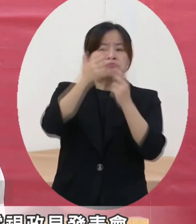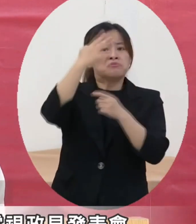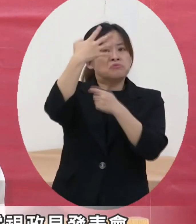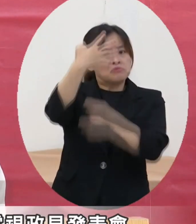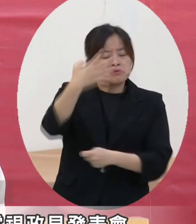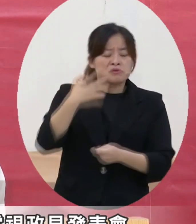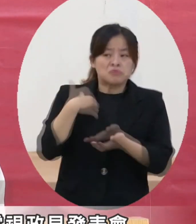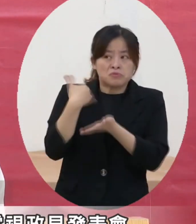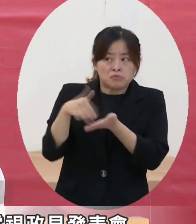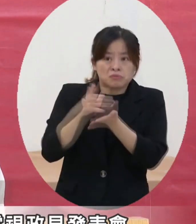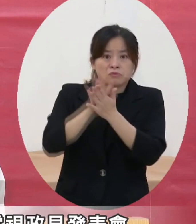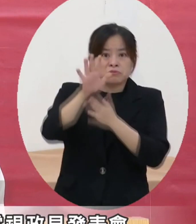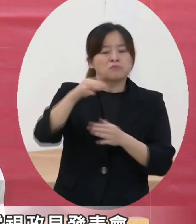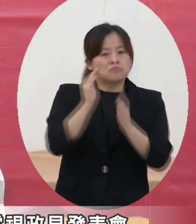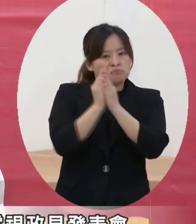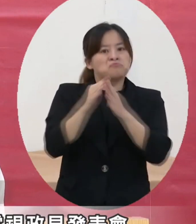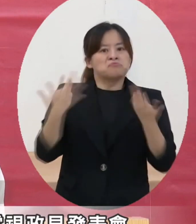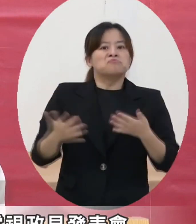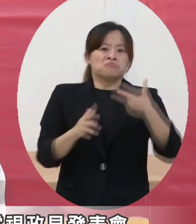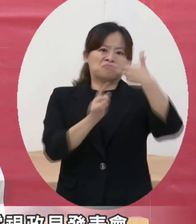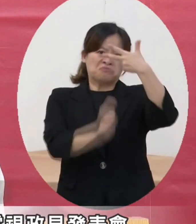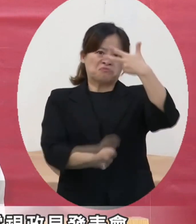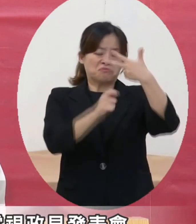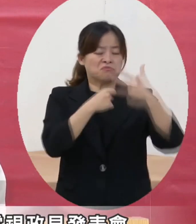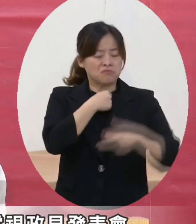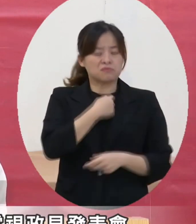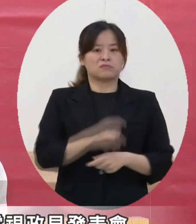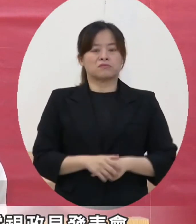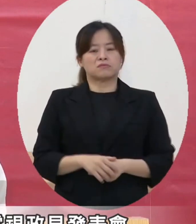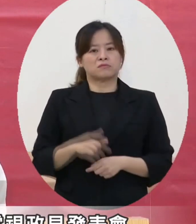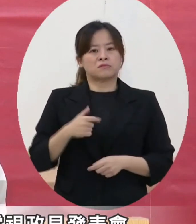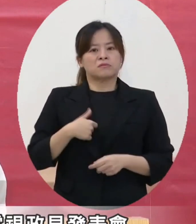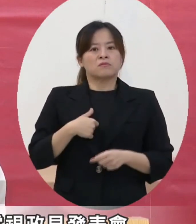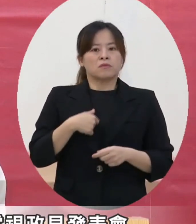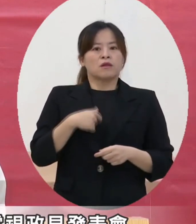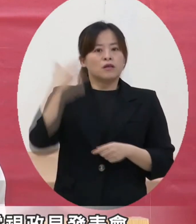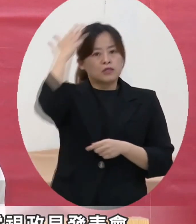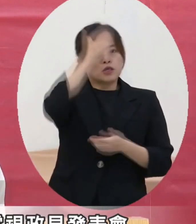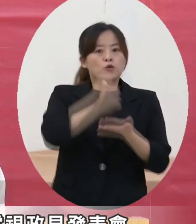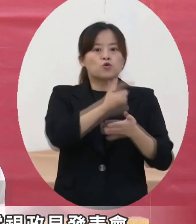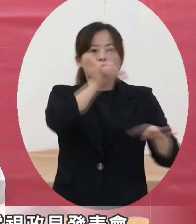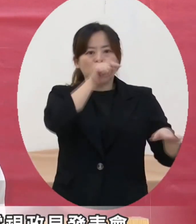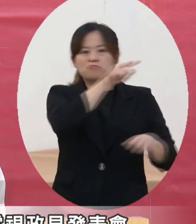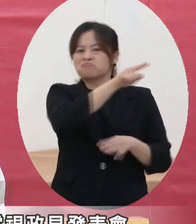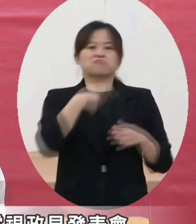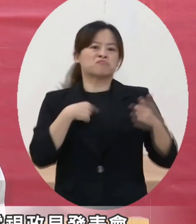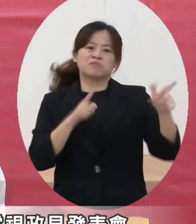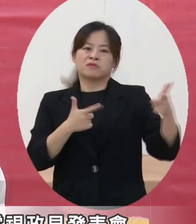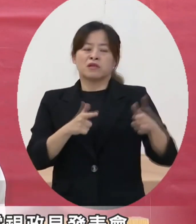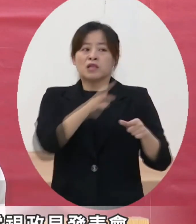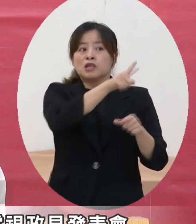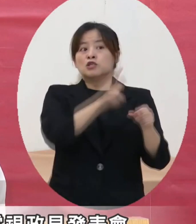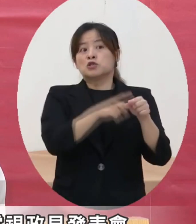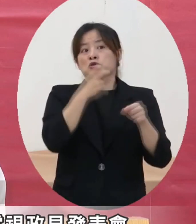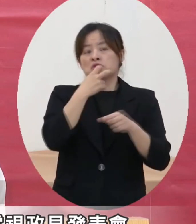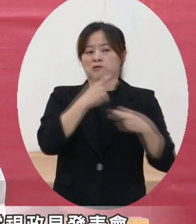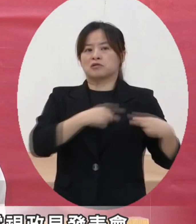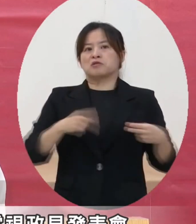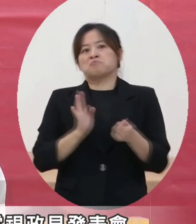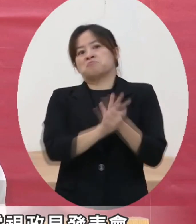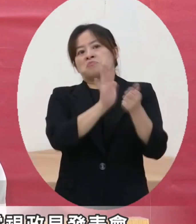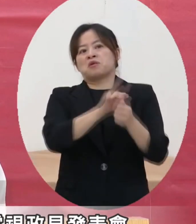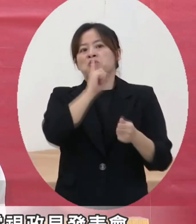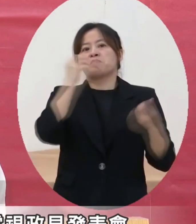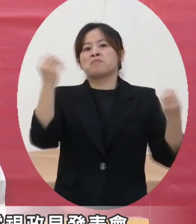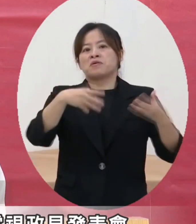我们估算之后桃园大概也要到7亿。那我想我跟郑运鹏委员不一样，运鹏委员他中央有小英总统给他打